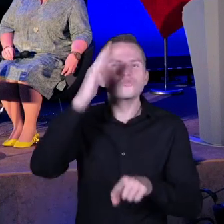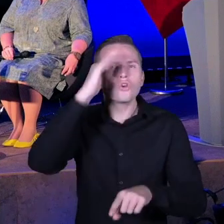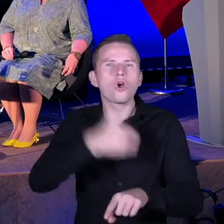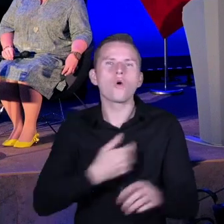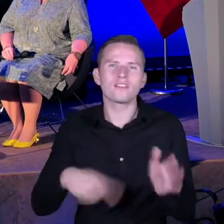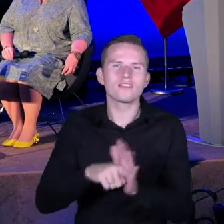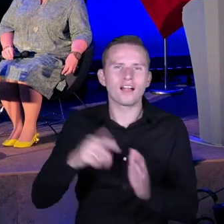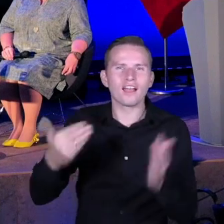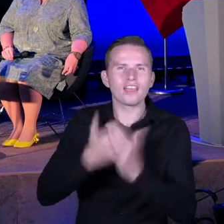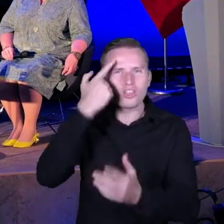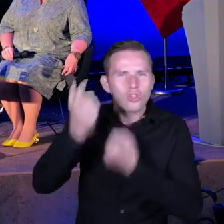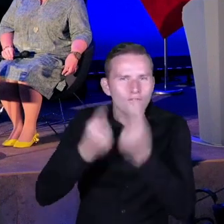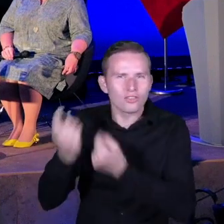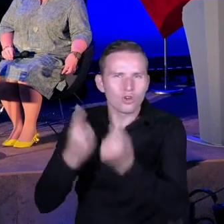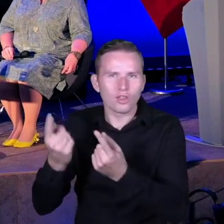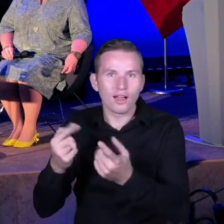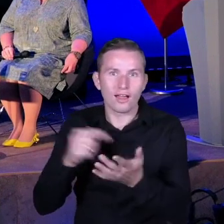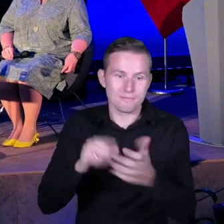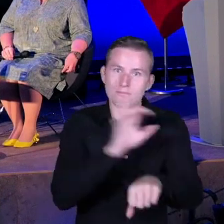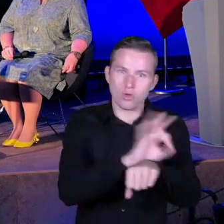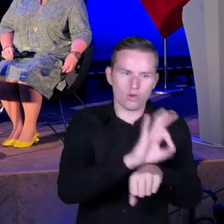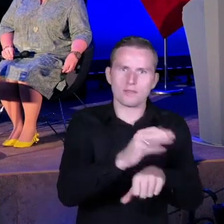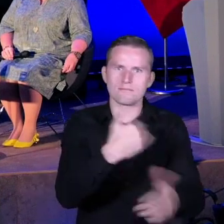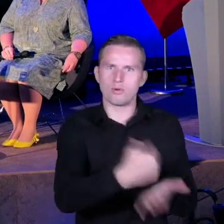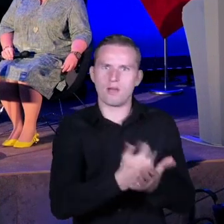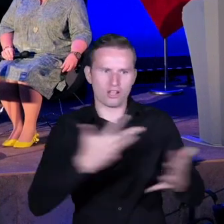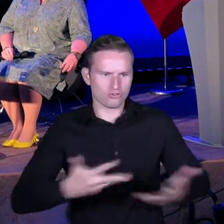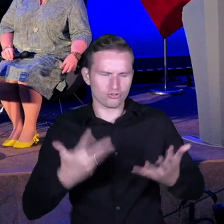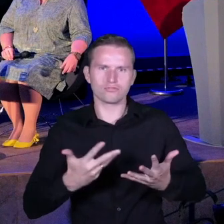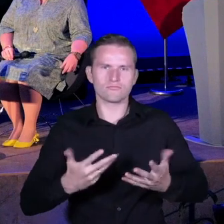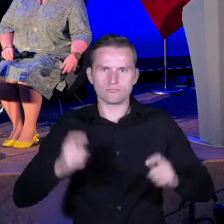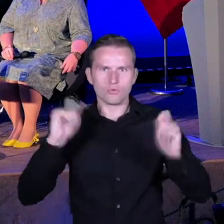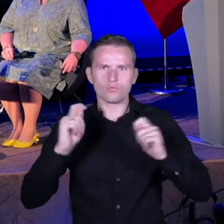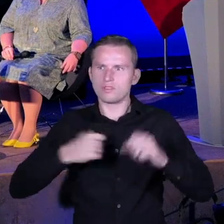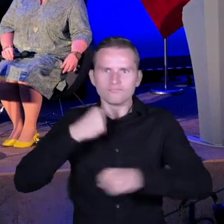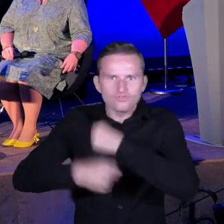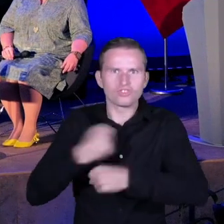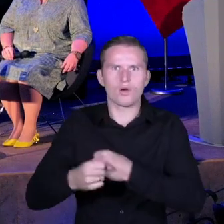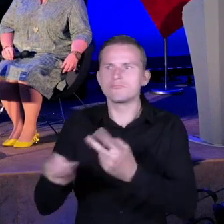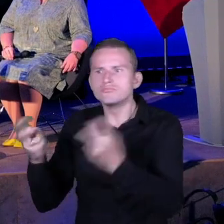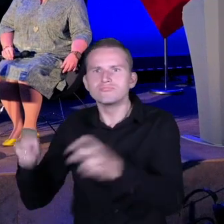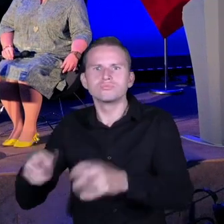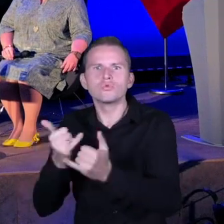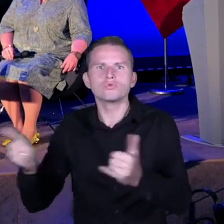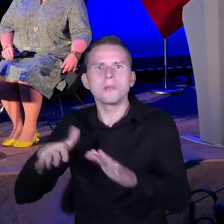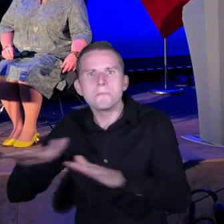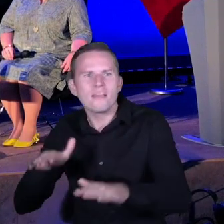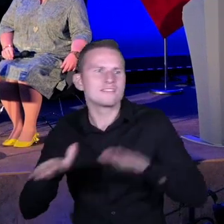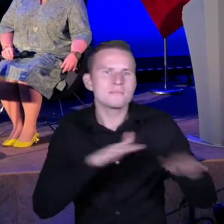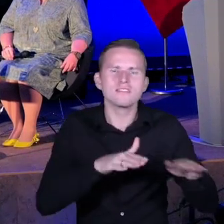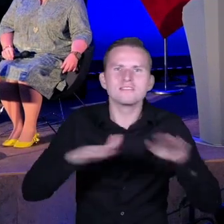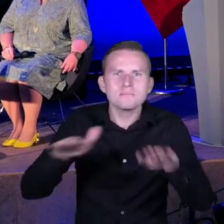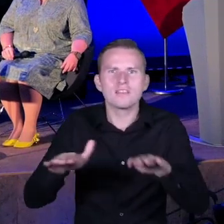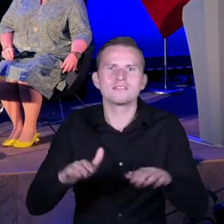placówce i w wielu innych szkołach była takim katalizatorem, chociażby na poziomie zmian przestrzeni, ale też takich inicjatyw edukacyjnych, że my coś proponowaliśmy, ale